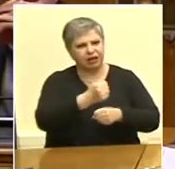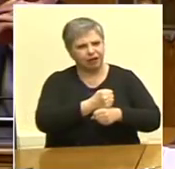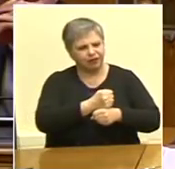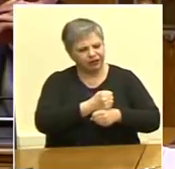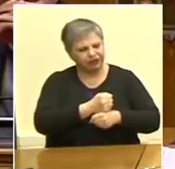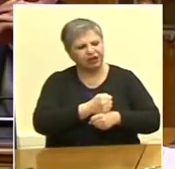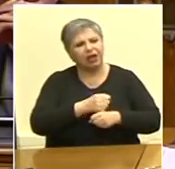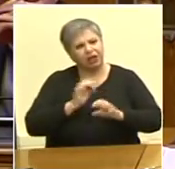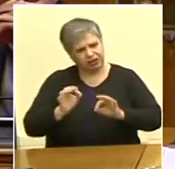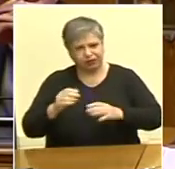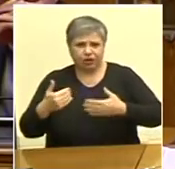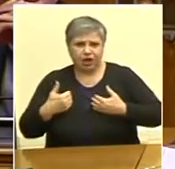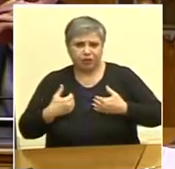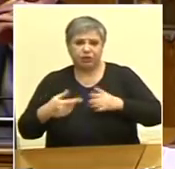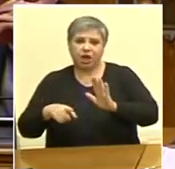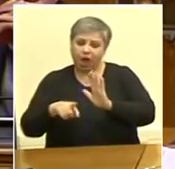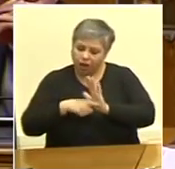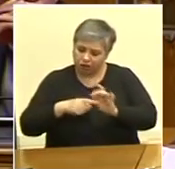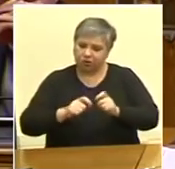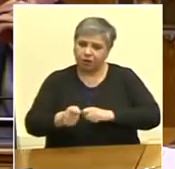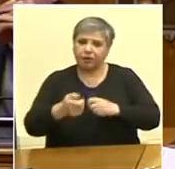εμείς. Γιατί και εμείς φέραμε αρνητικά μέτρα, δεν το αρνούμεθα.